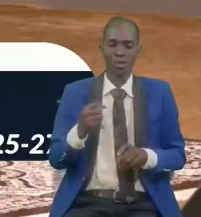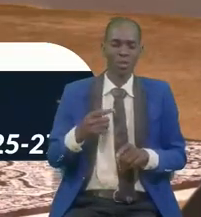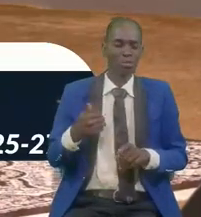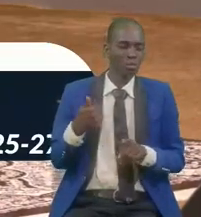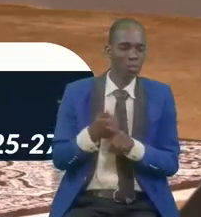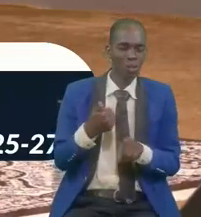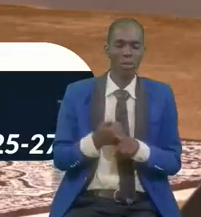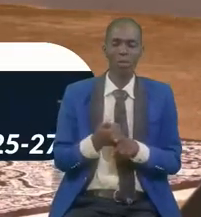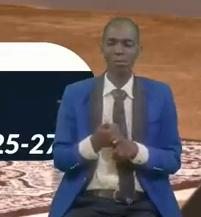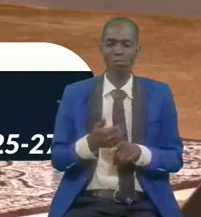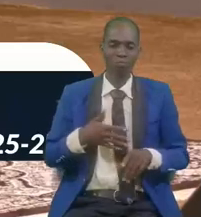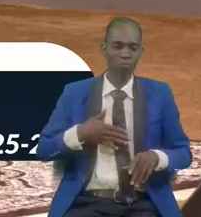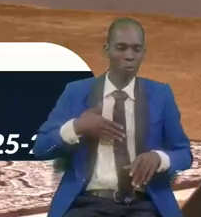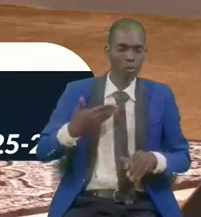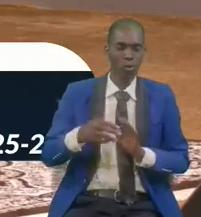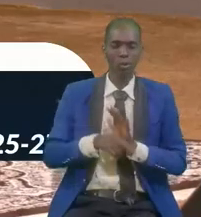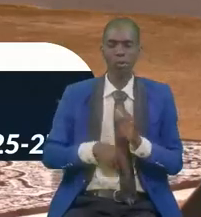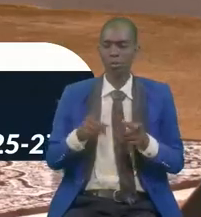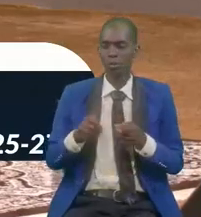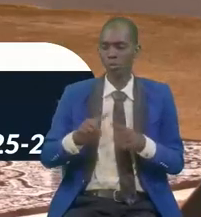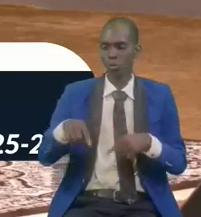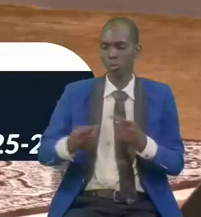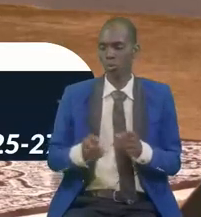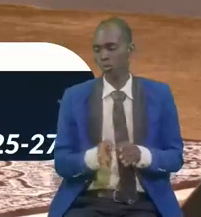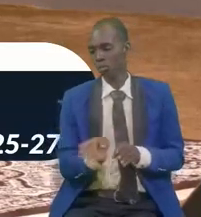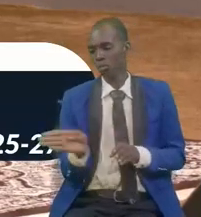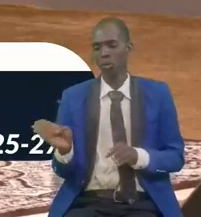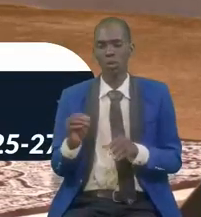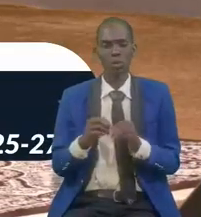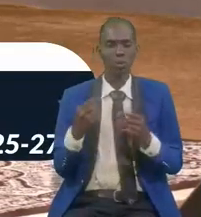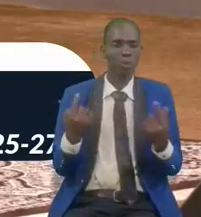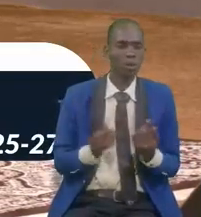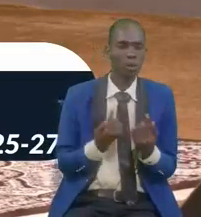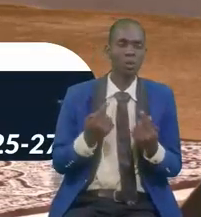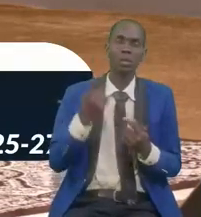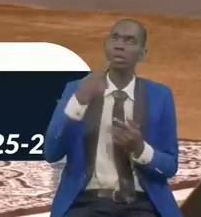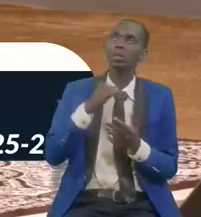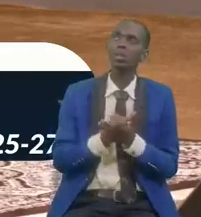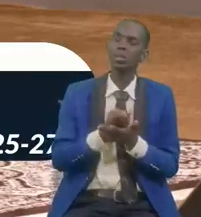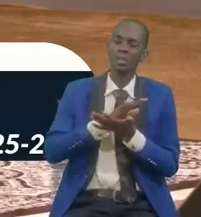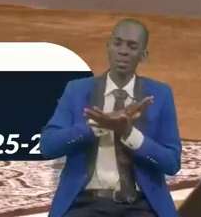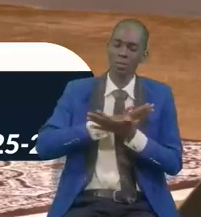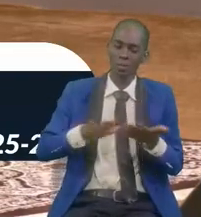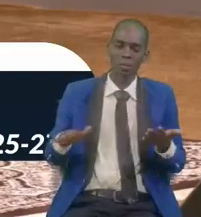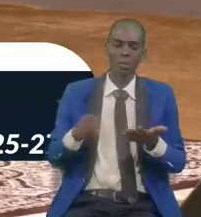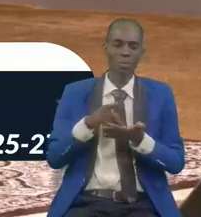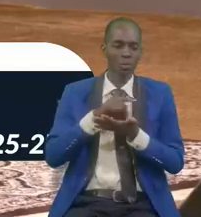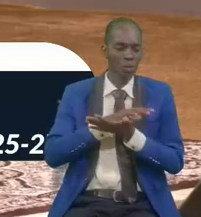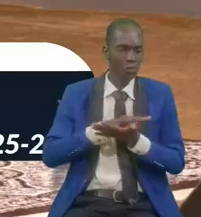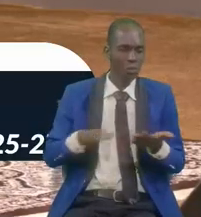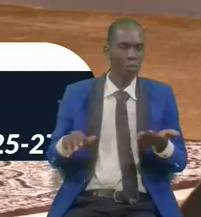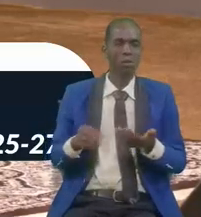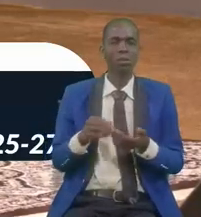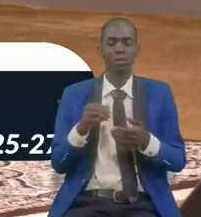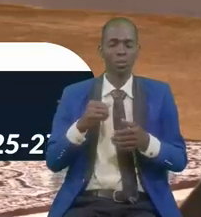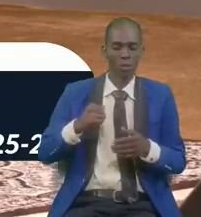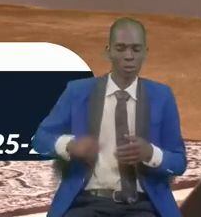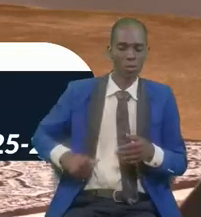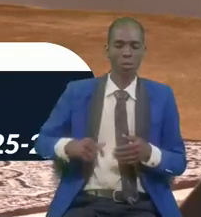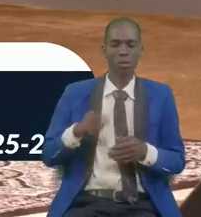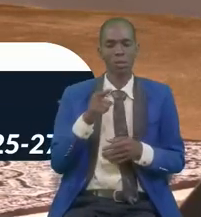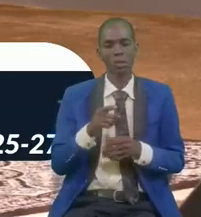nature, et purifie-les, sanctifie-les, épure-les, circoncis-les. Par ta